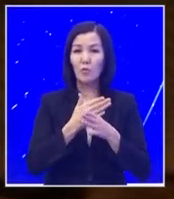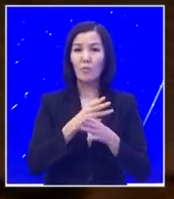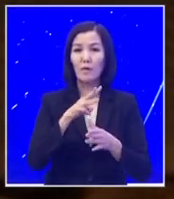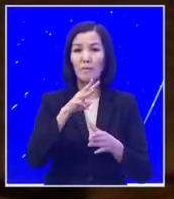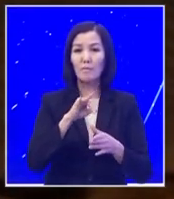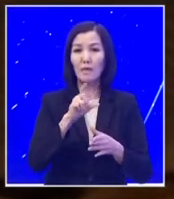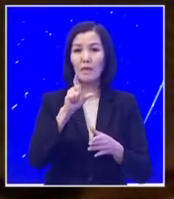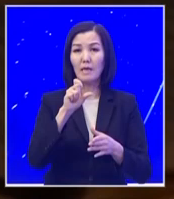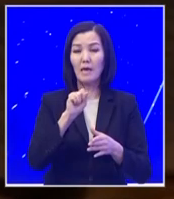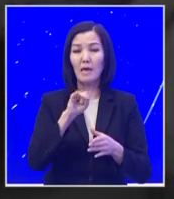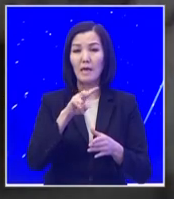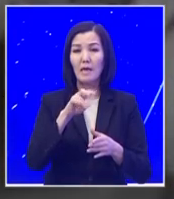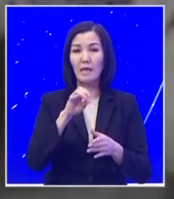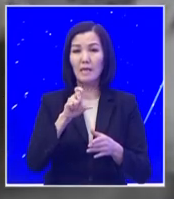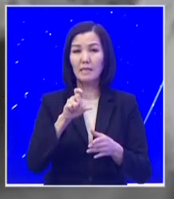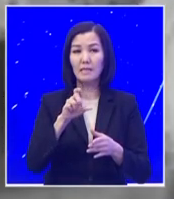деп айтып отыратын дейді.